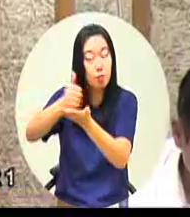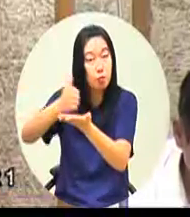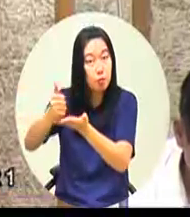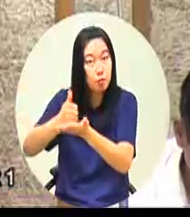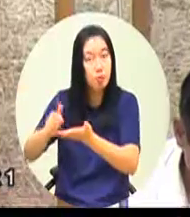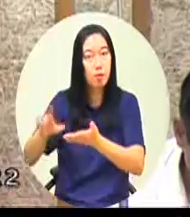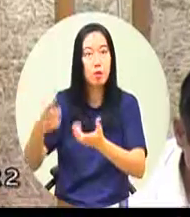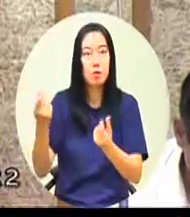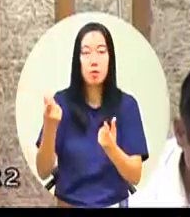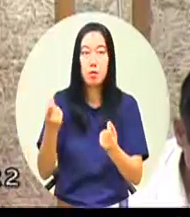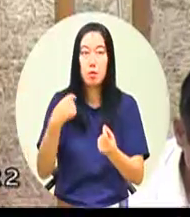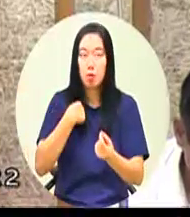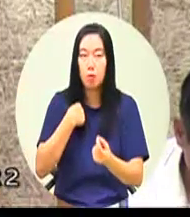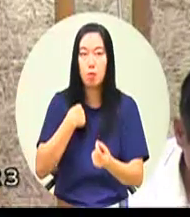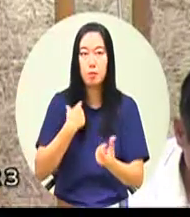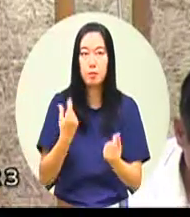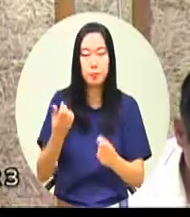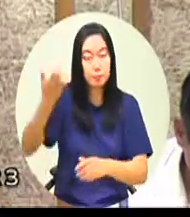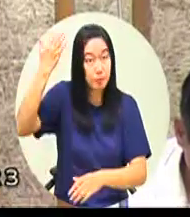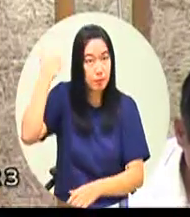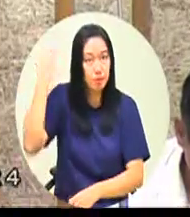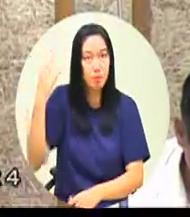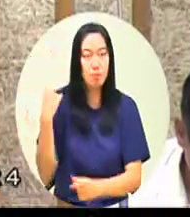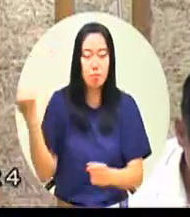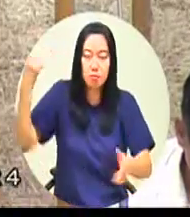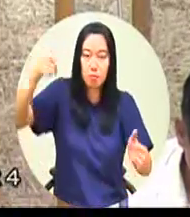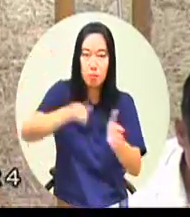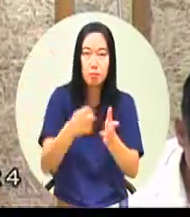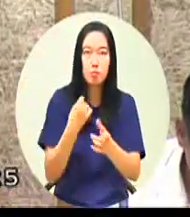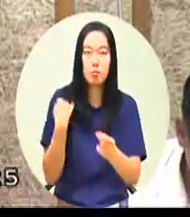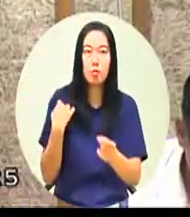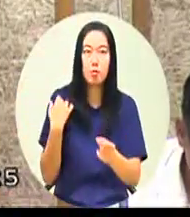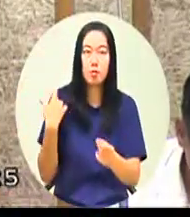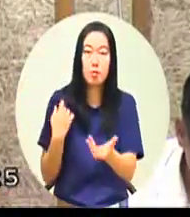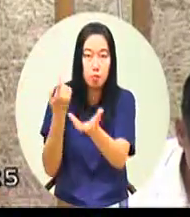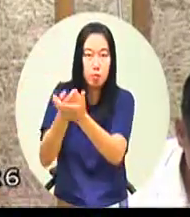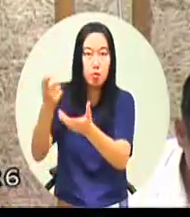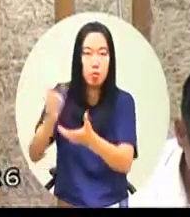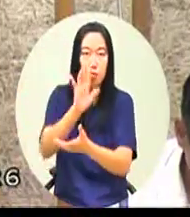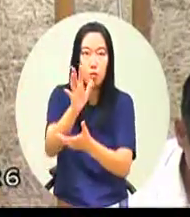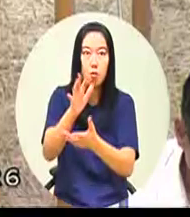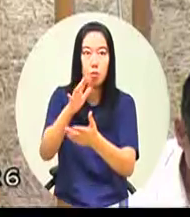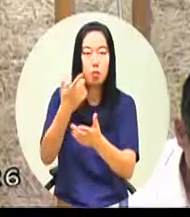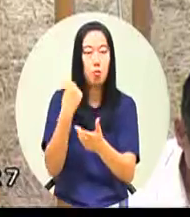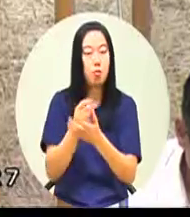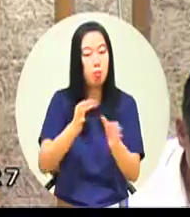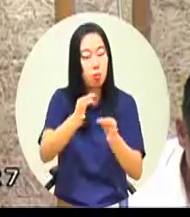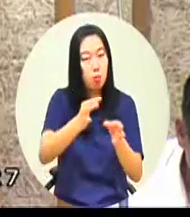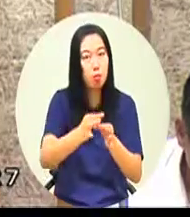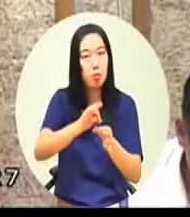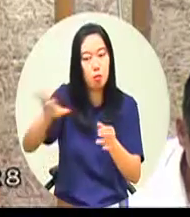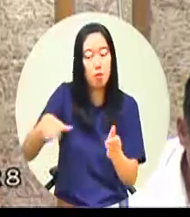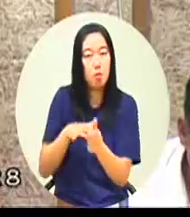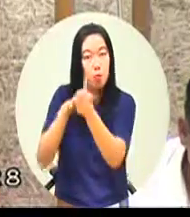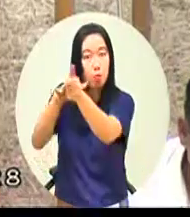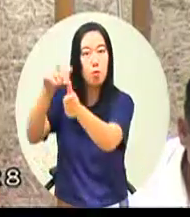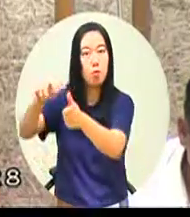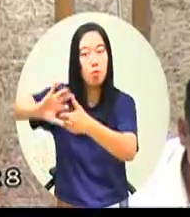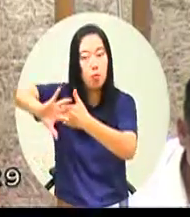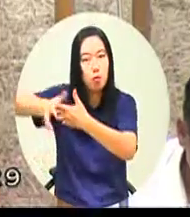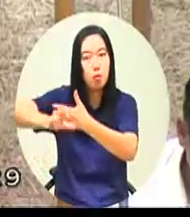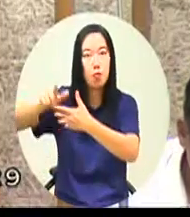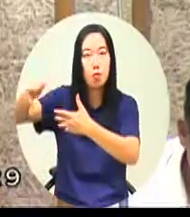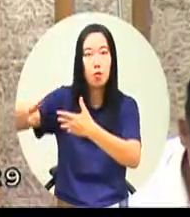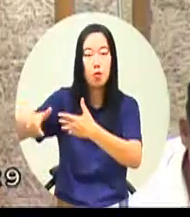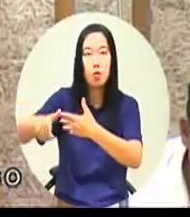然。海洋局只过去一直来拢会去参加，带咱的相关的这业者到国外去参加的展